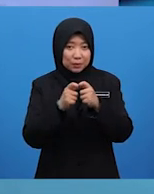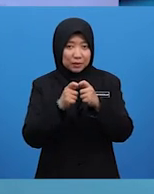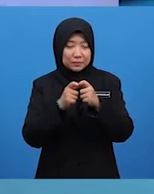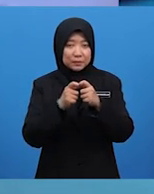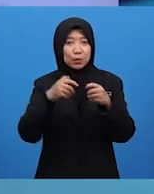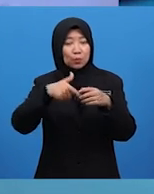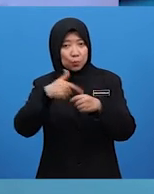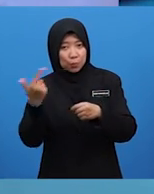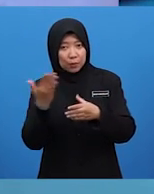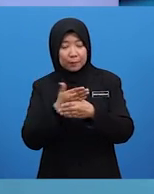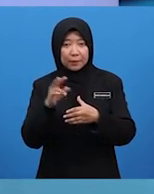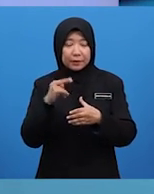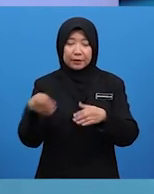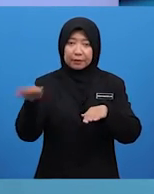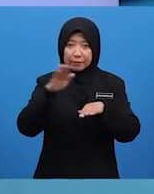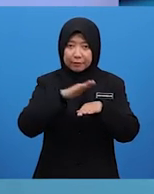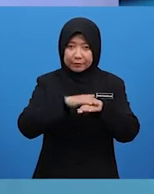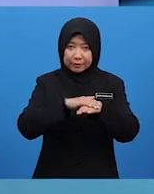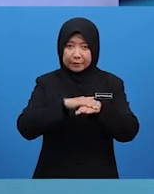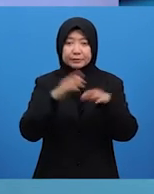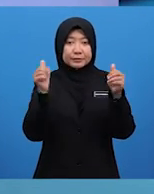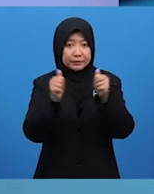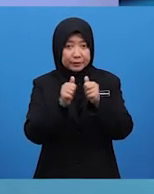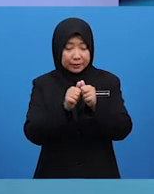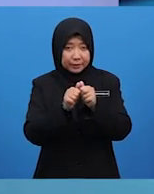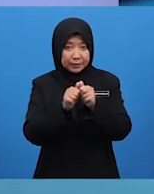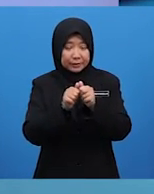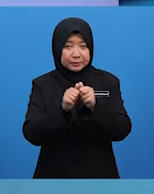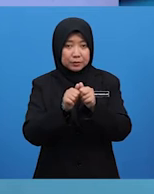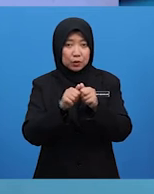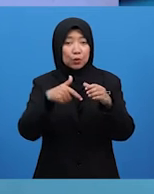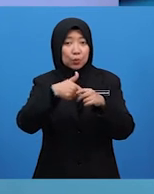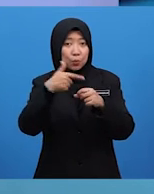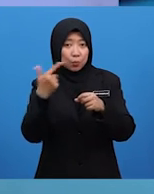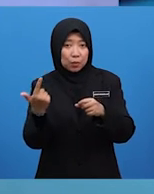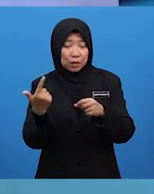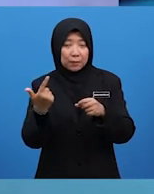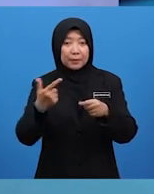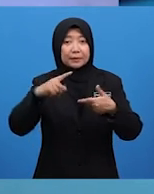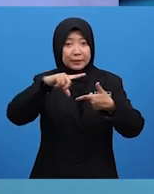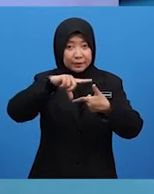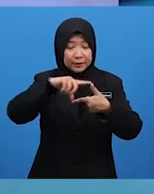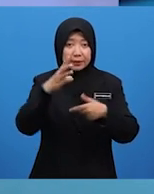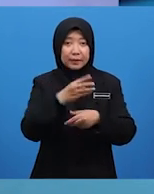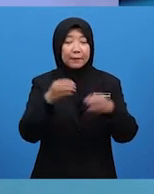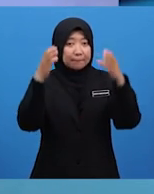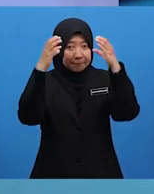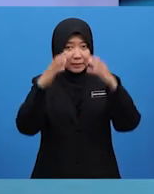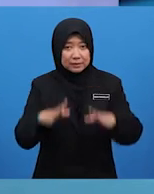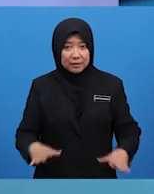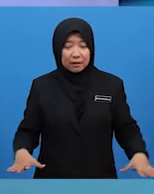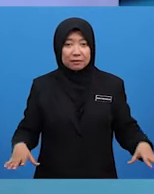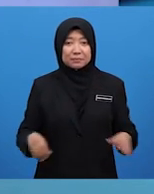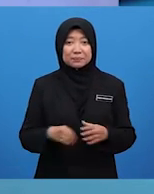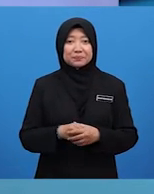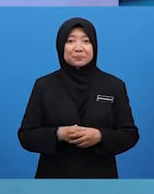temukan sebelah luar bahagian atas lengan dengan sebelah luar kekek dan pesak.